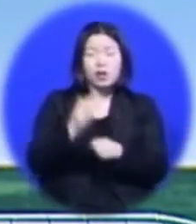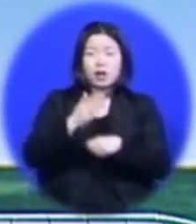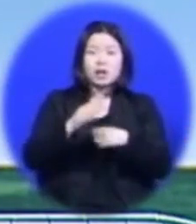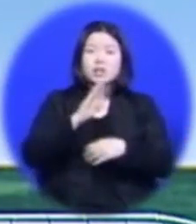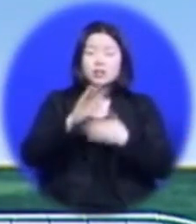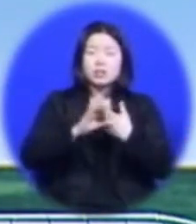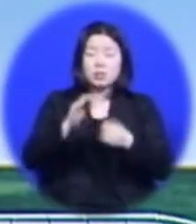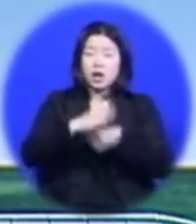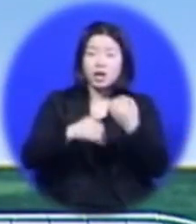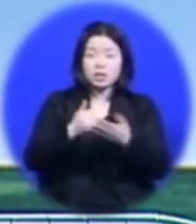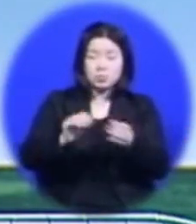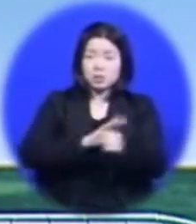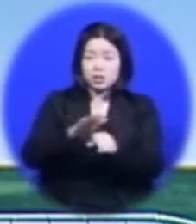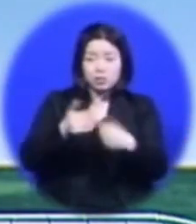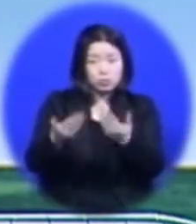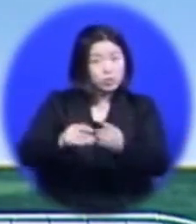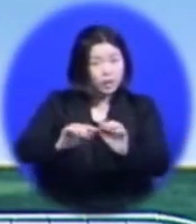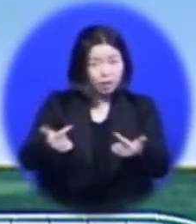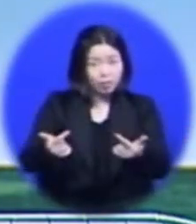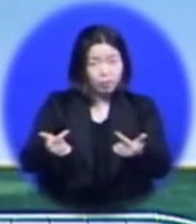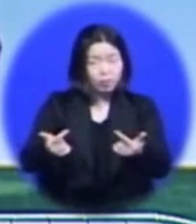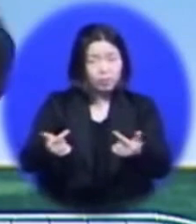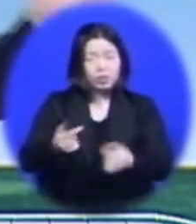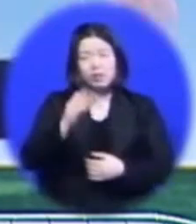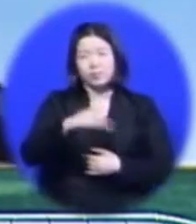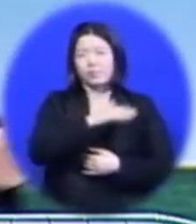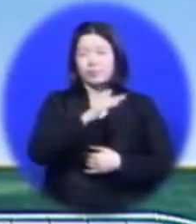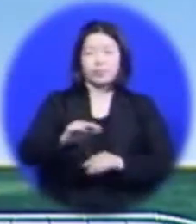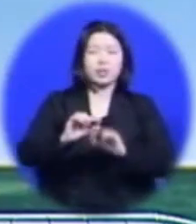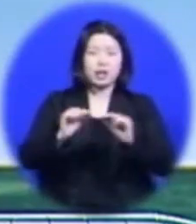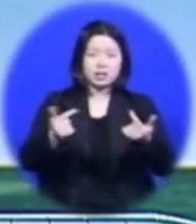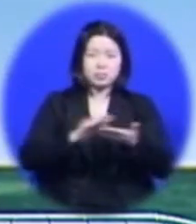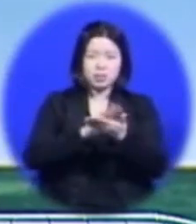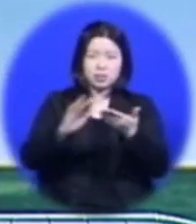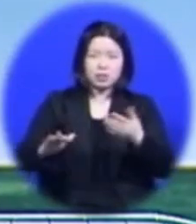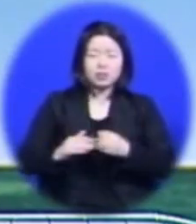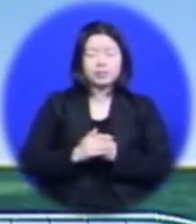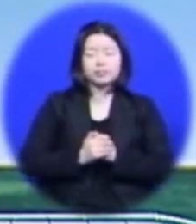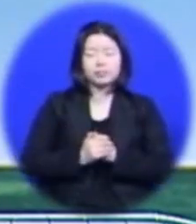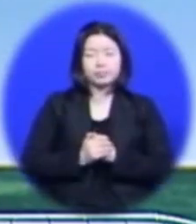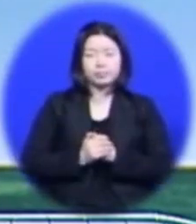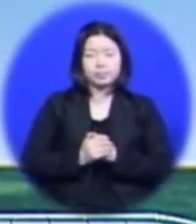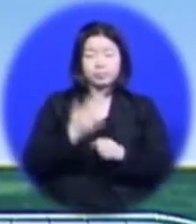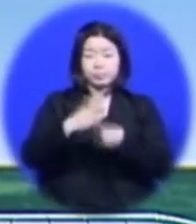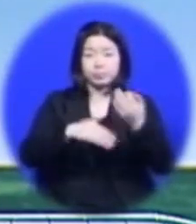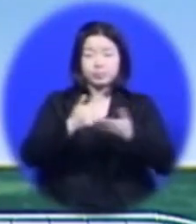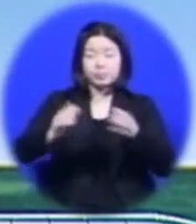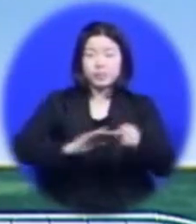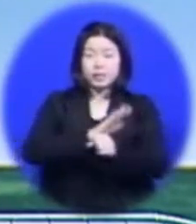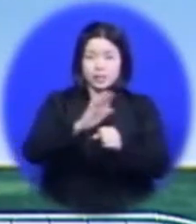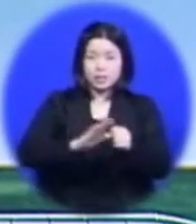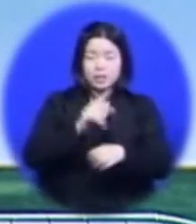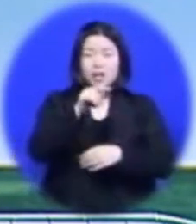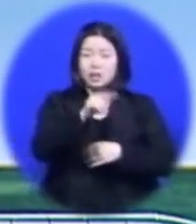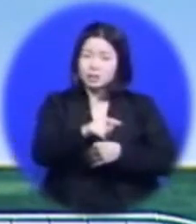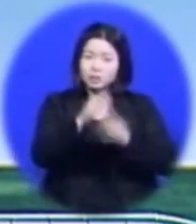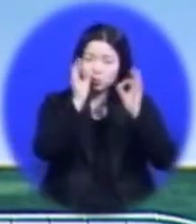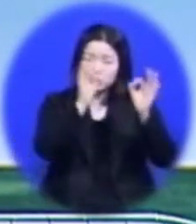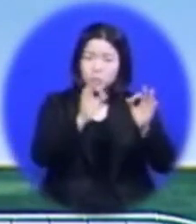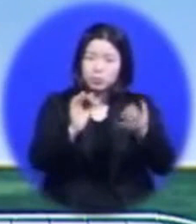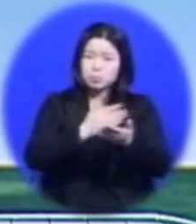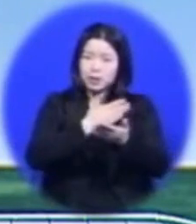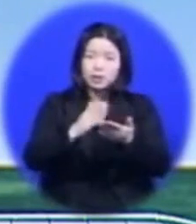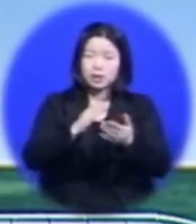하나님이 사랑 안 하시고, 절대 그렇지 않습니다. 하나님의 사랑은 그런 걸 보고 판단하는